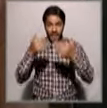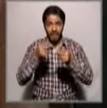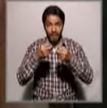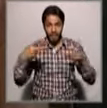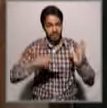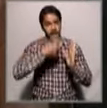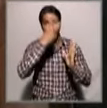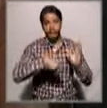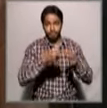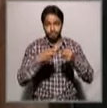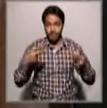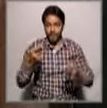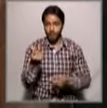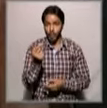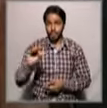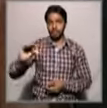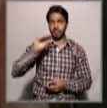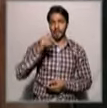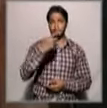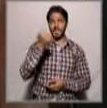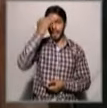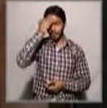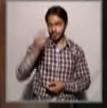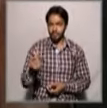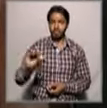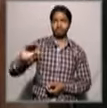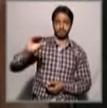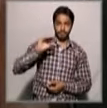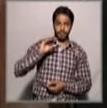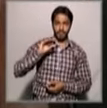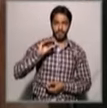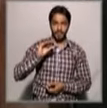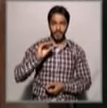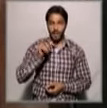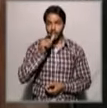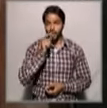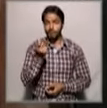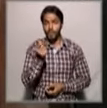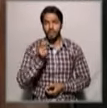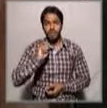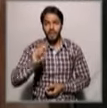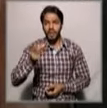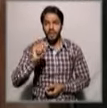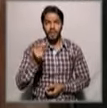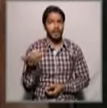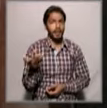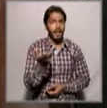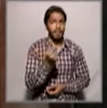لي 100,000 درهم للإشارة، هي تقول للعلم يعني، فثمن الإيجار الحقيقي